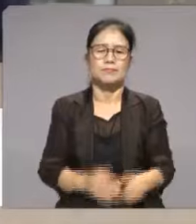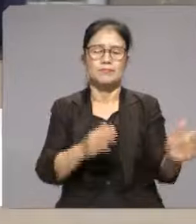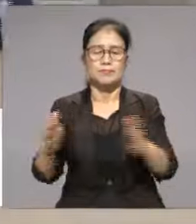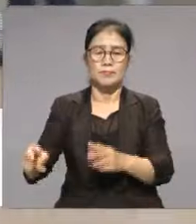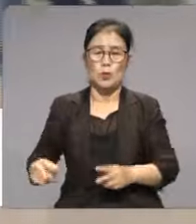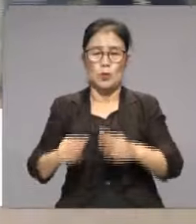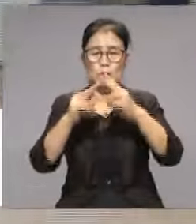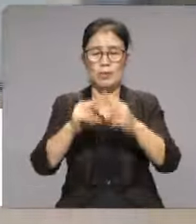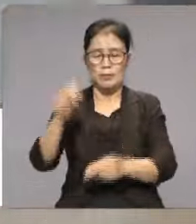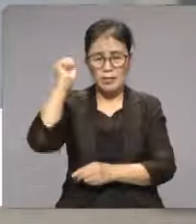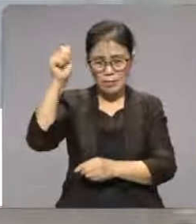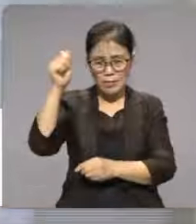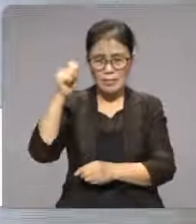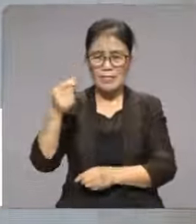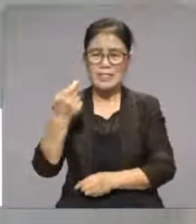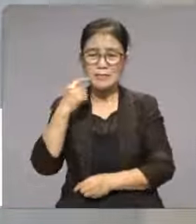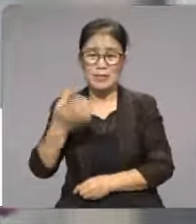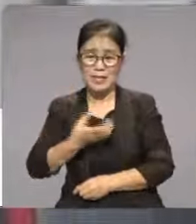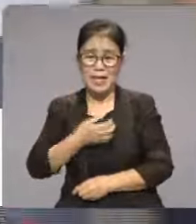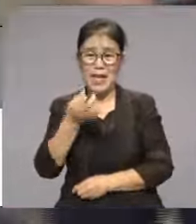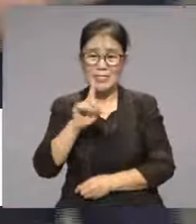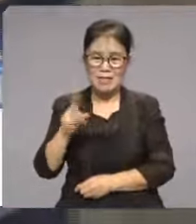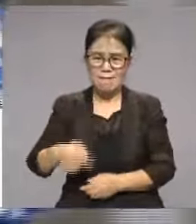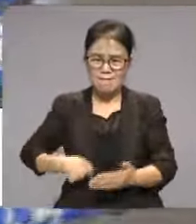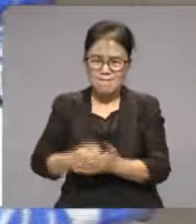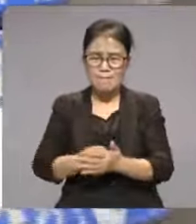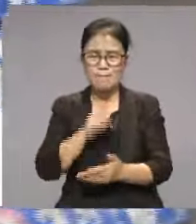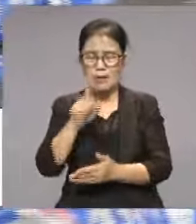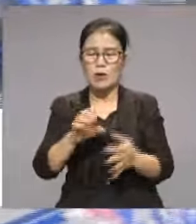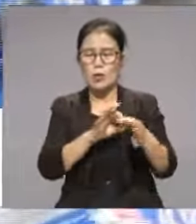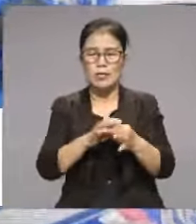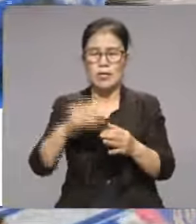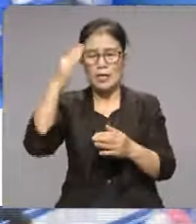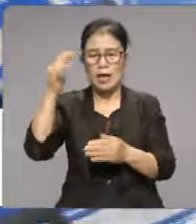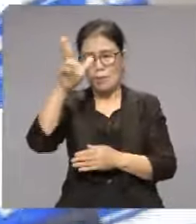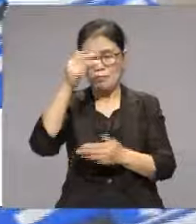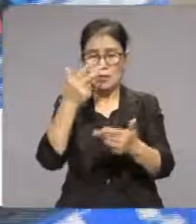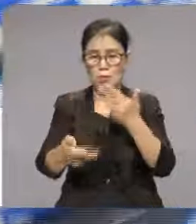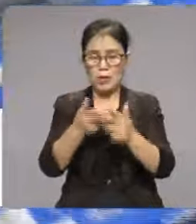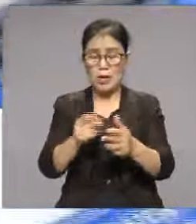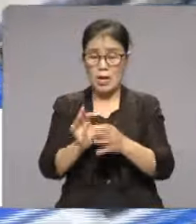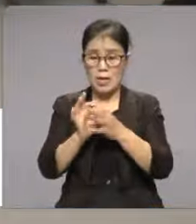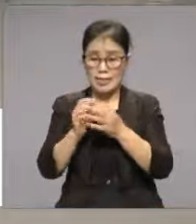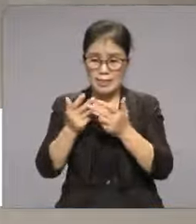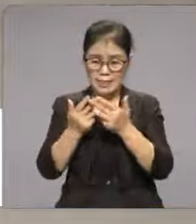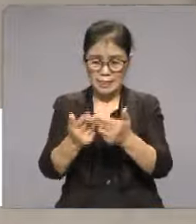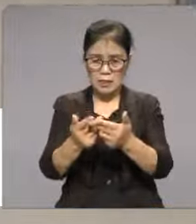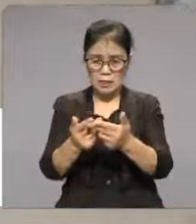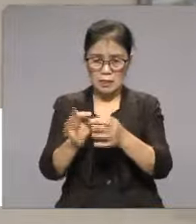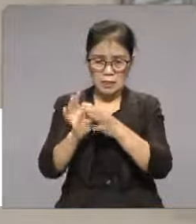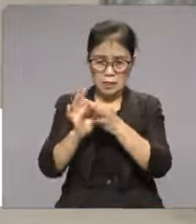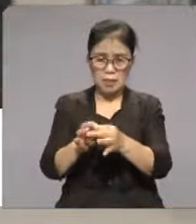파리올림픽 배드민턴 금메달리스트 안세영 선수의 작신 발언과 관련해 대한 배드민턴 협회가 진행하던 자체 진상 조사가